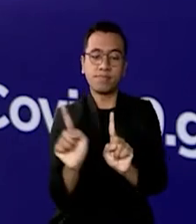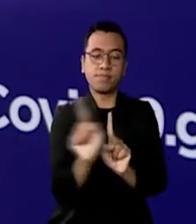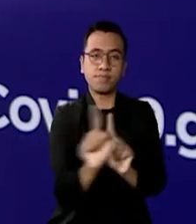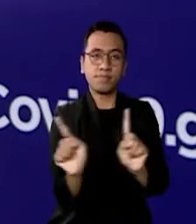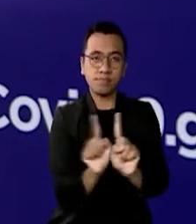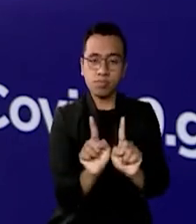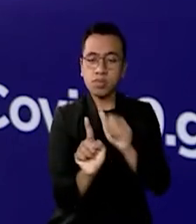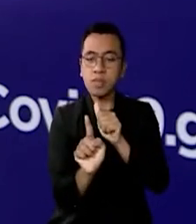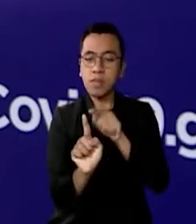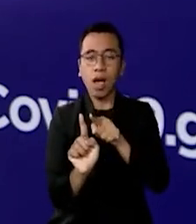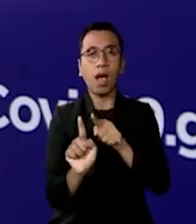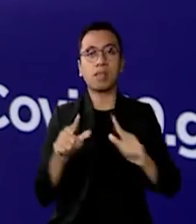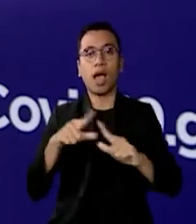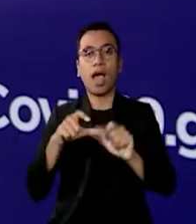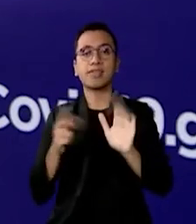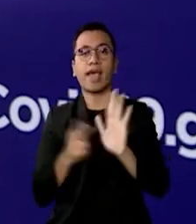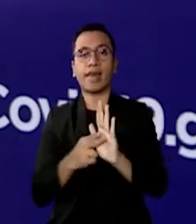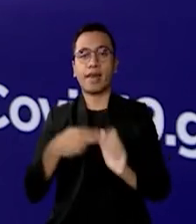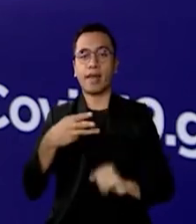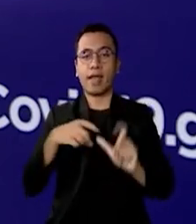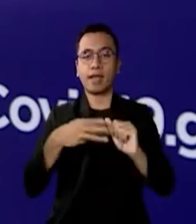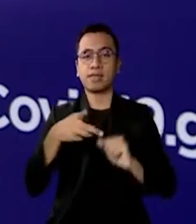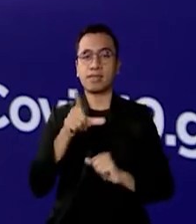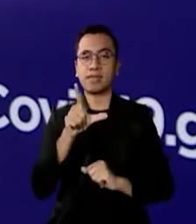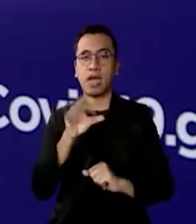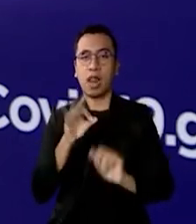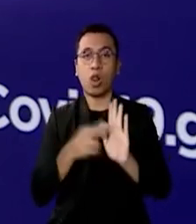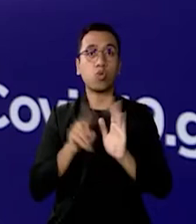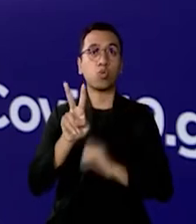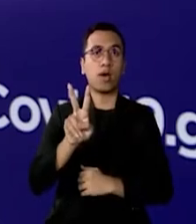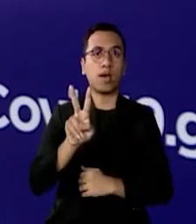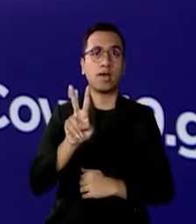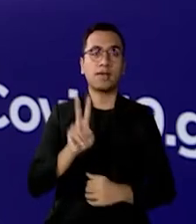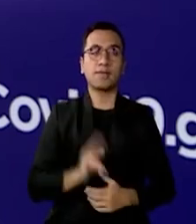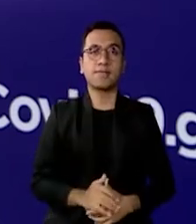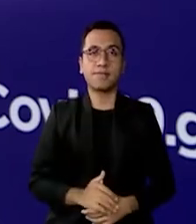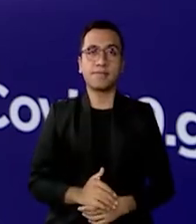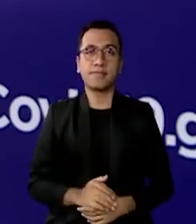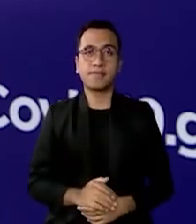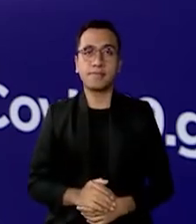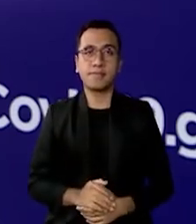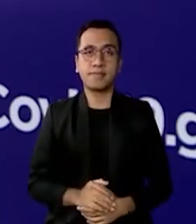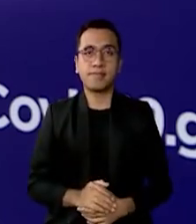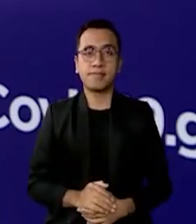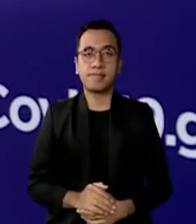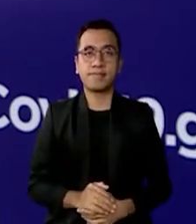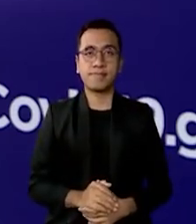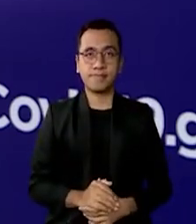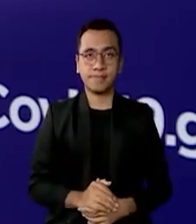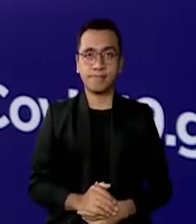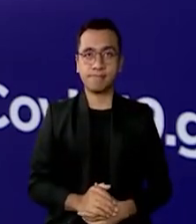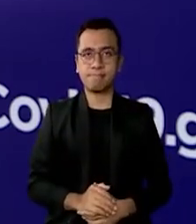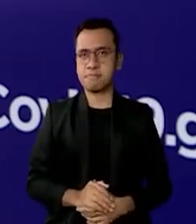ASN saya di tingkat eselon dua dan memang kondisinya dari sekitar